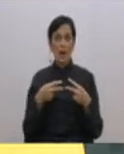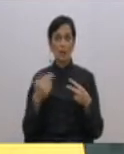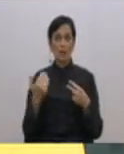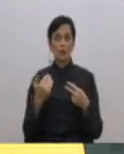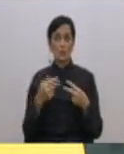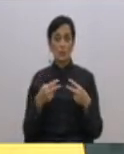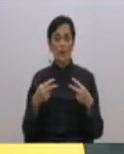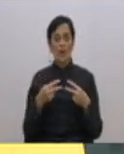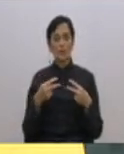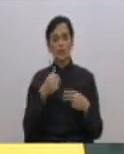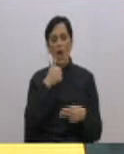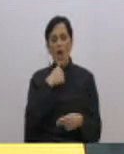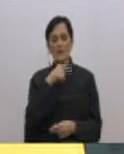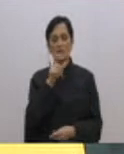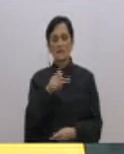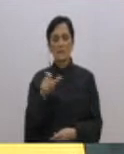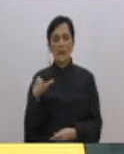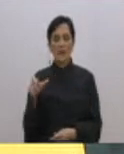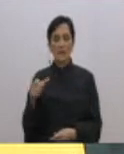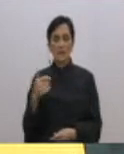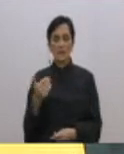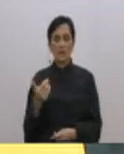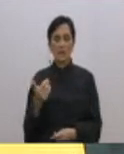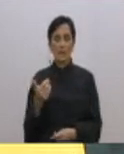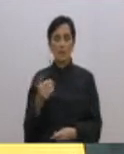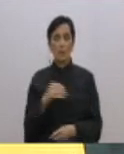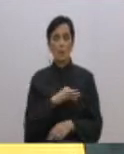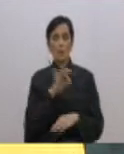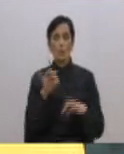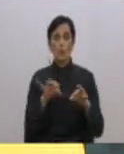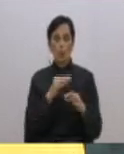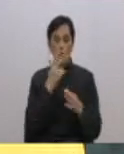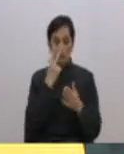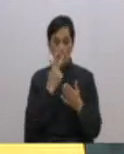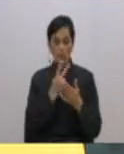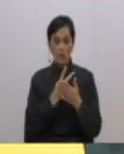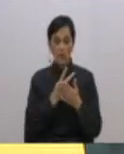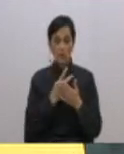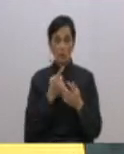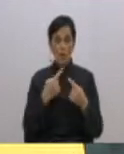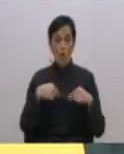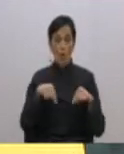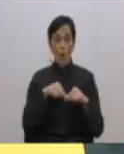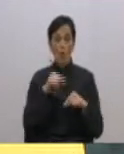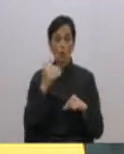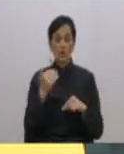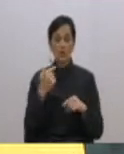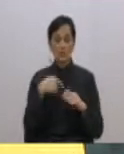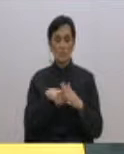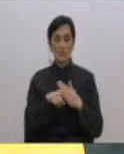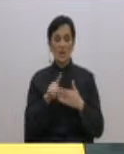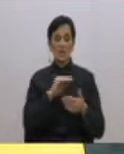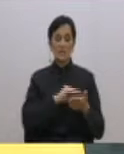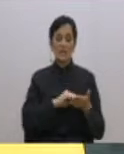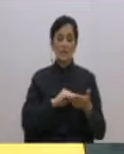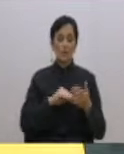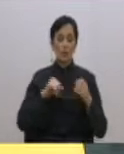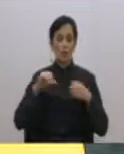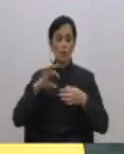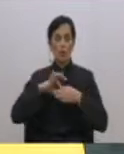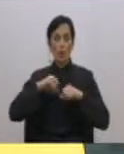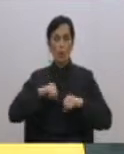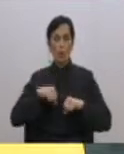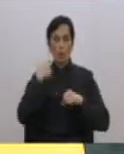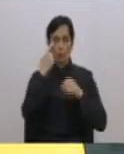პროგრამები პარტნიორი ექსპერტებისგან. Პროექტის მიხედვით ზემოხსენებული ორგანიზაციის მიერ საავტორო და მომიჯნავე უფლებების